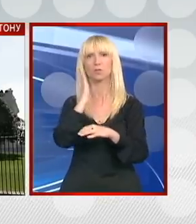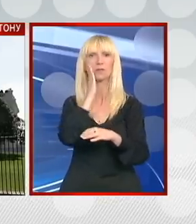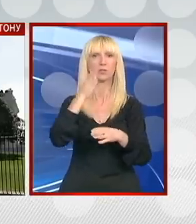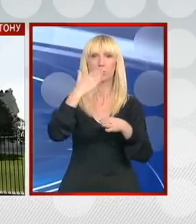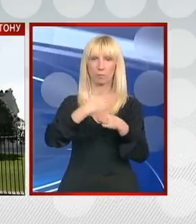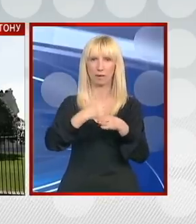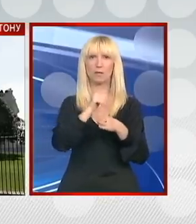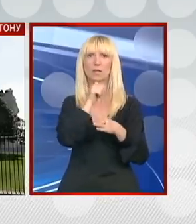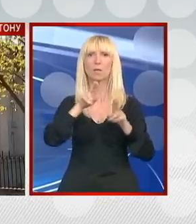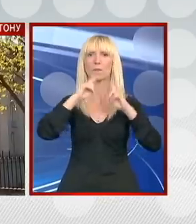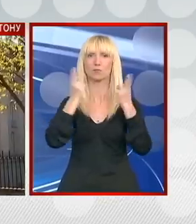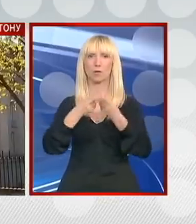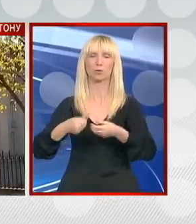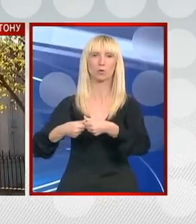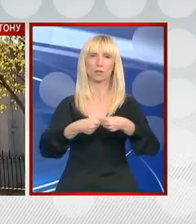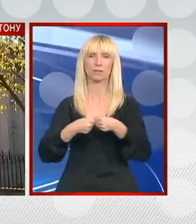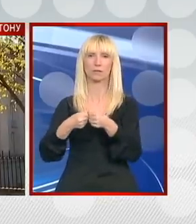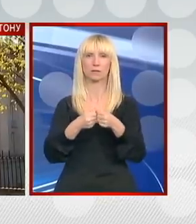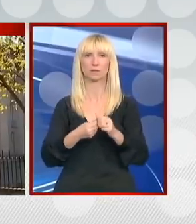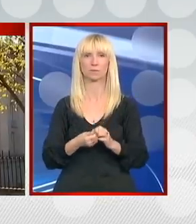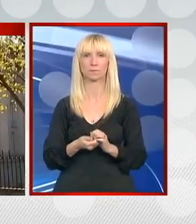američkih kompanija i međunarodnih organizacija.